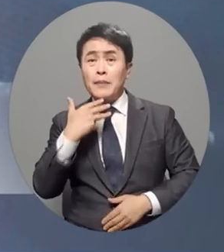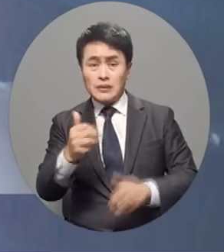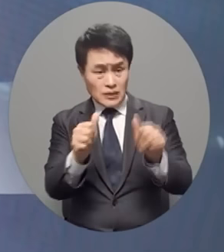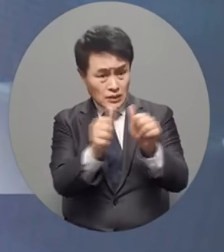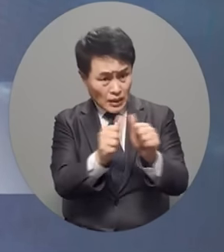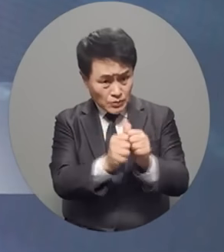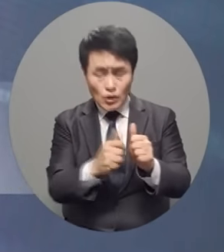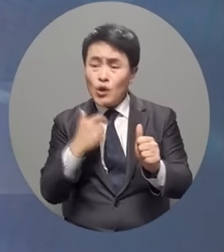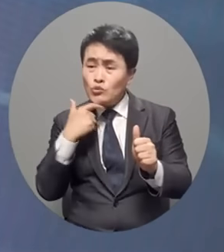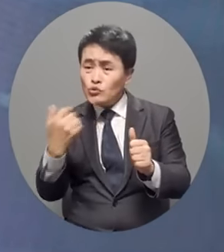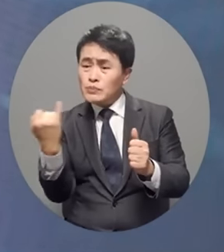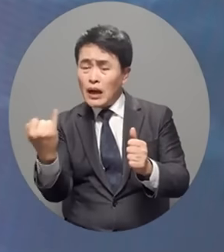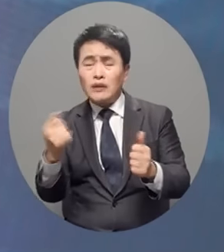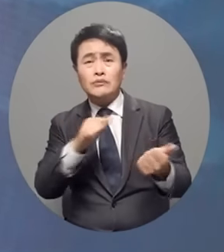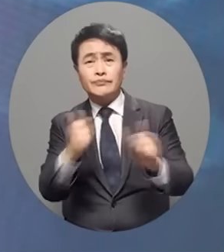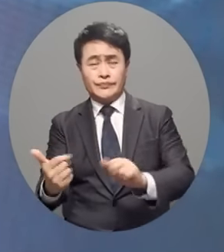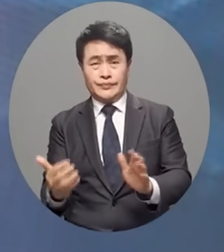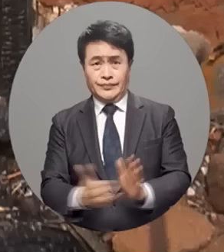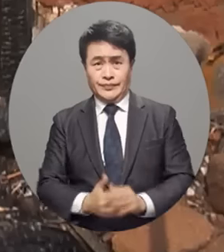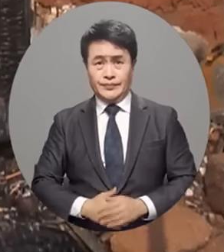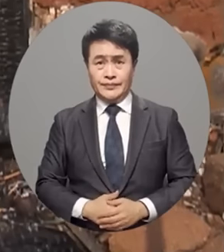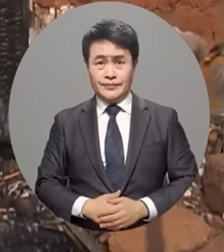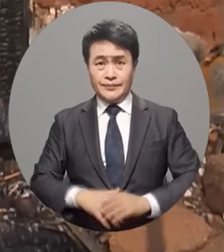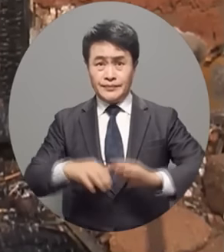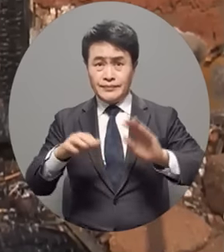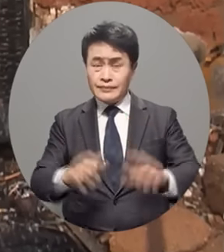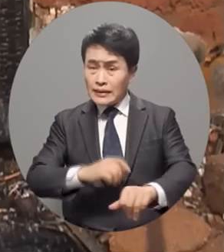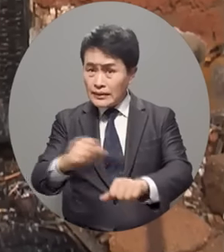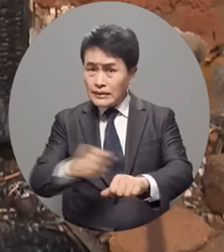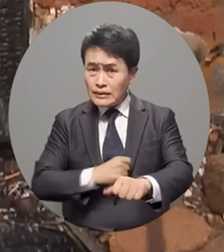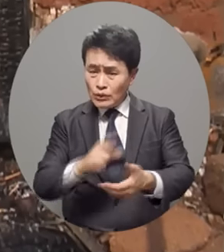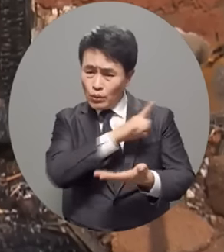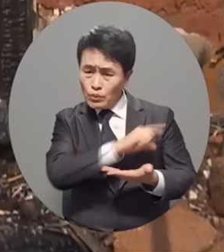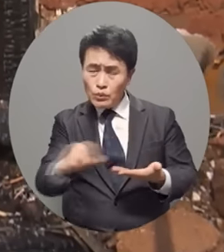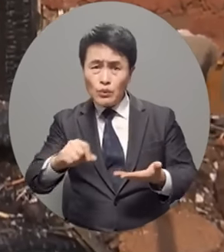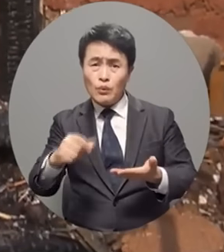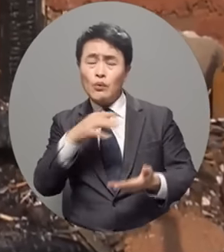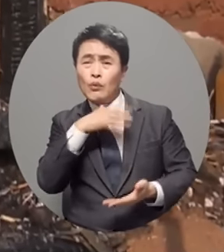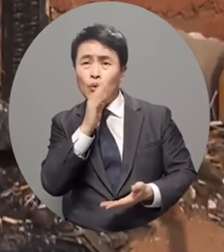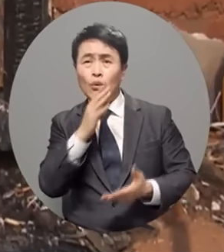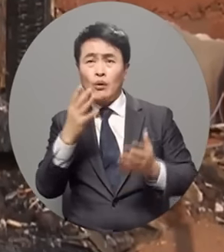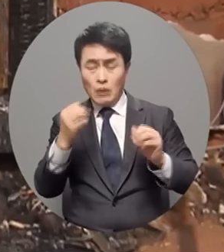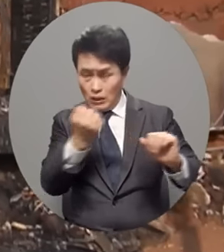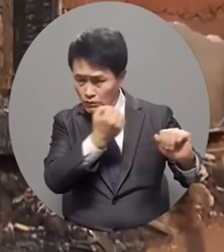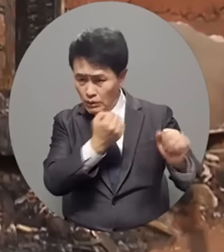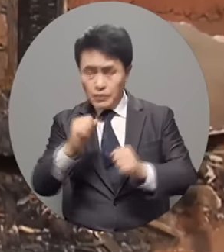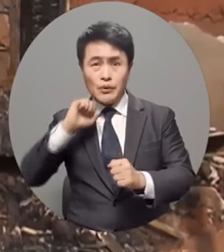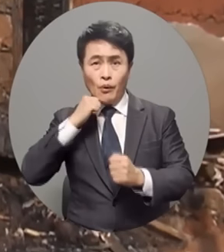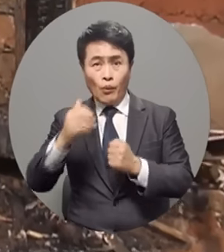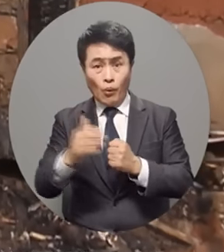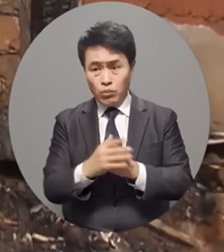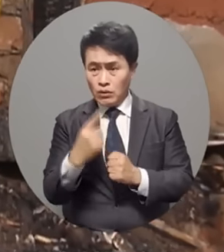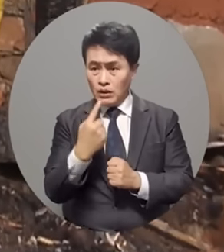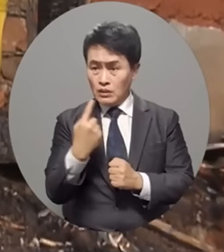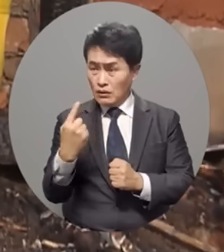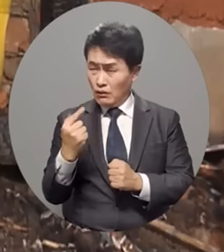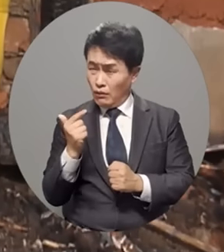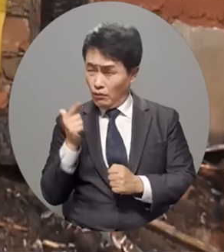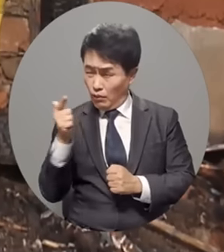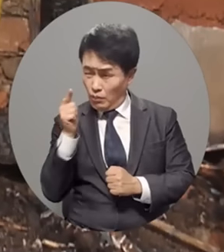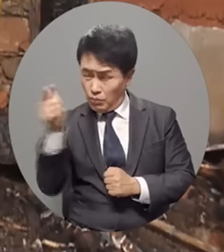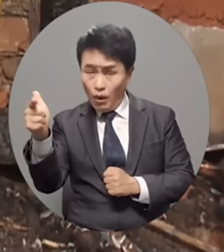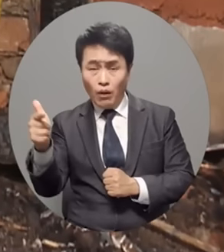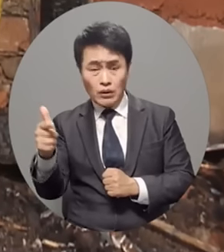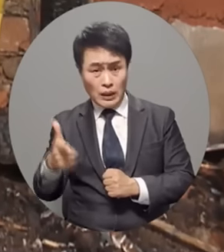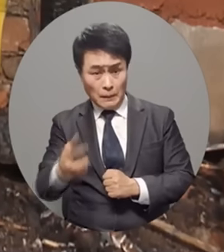남성과 60대 아내가 숨졌습니다. 특히 농촌 지역은 노년층이 많아 대피도 쉽지 않고 소방서에서 멀다 보니 초기